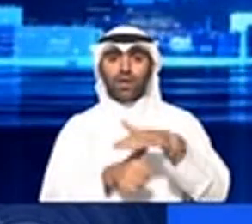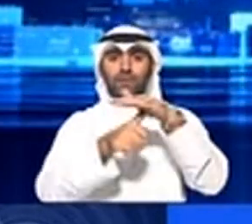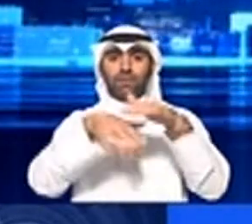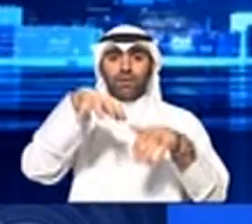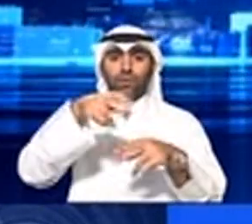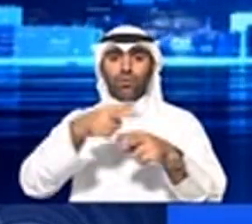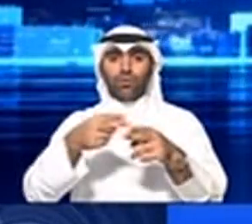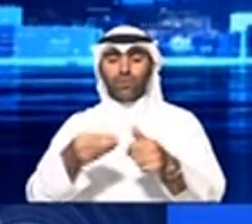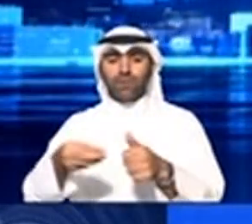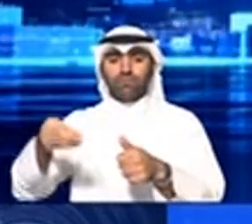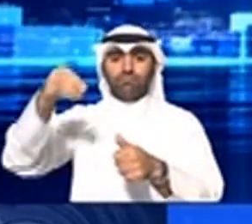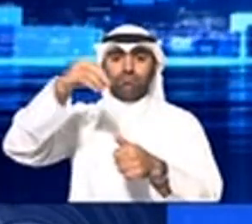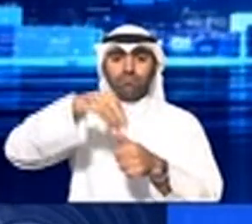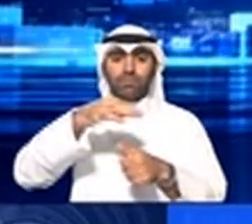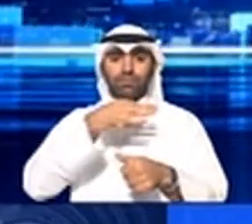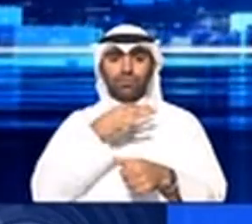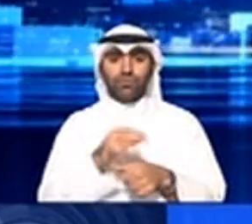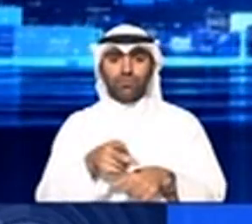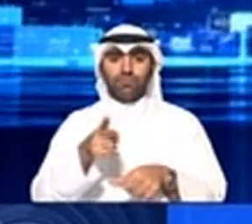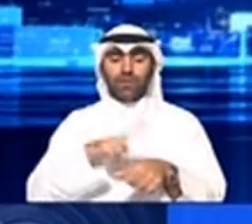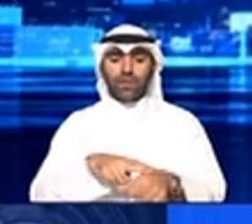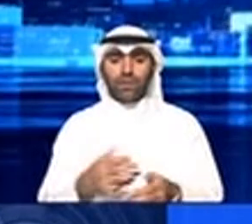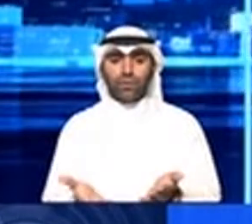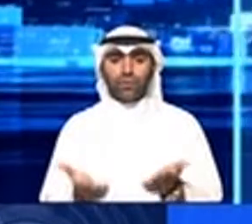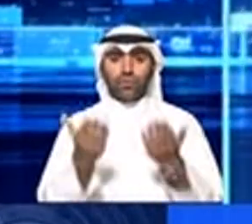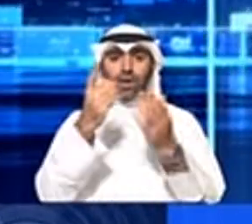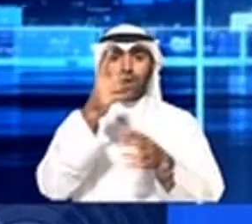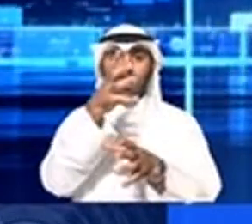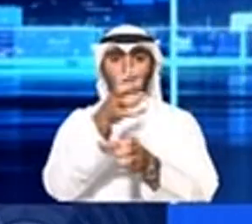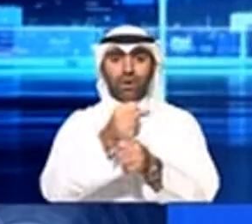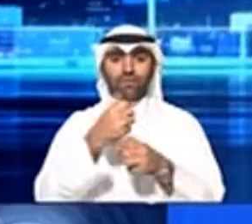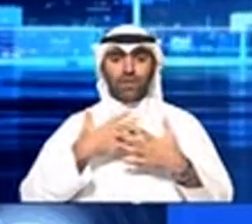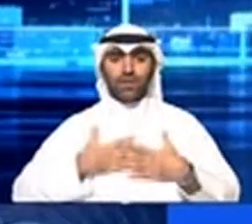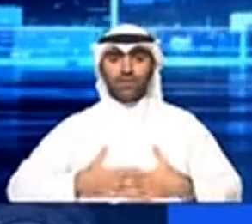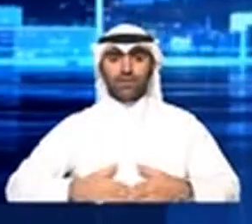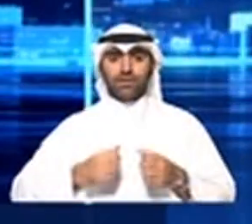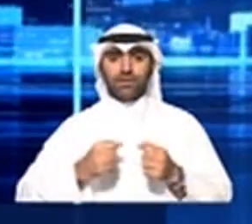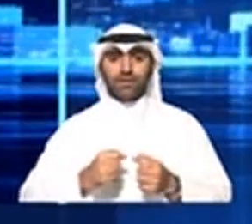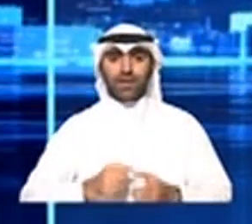تولي سمو حفظه الله مقاليد الحكم متمنيا له موفور الصحة والعافية.